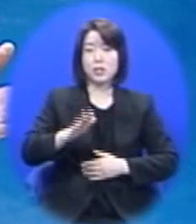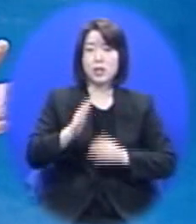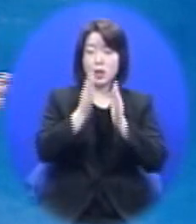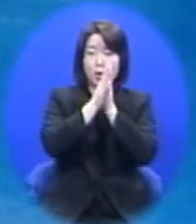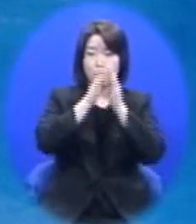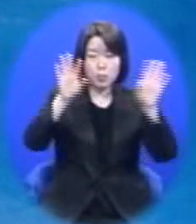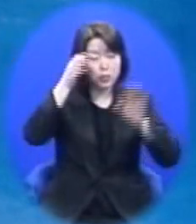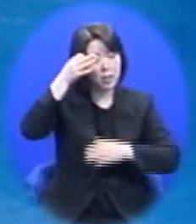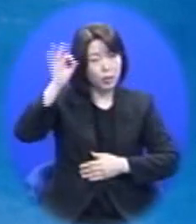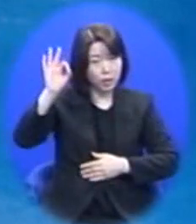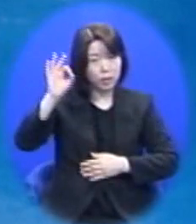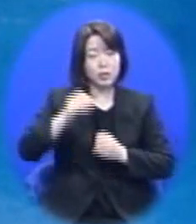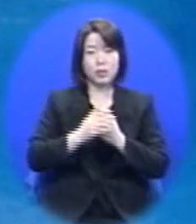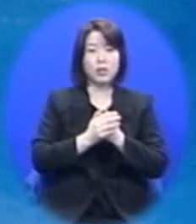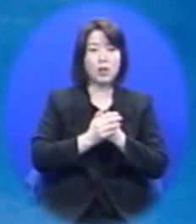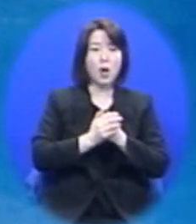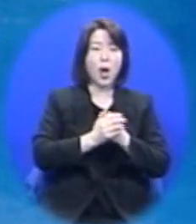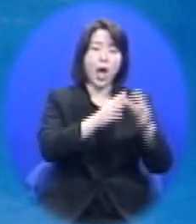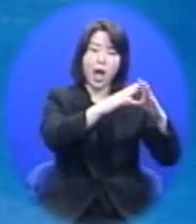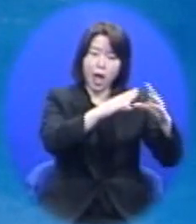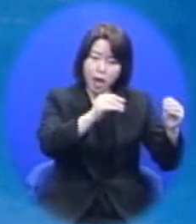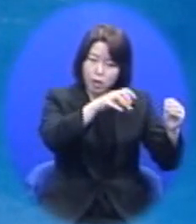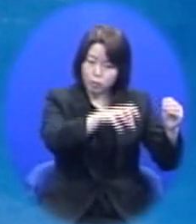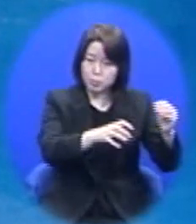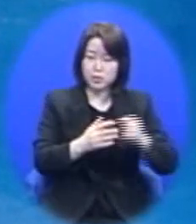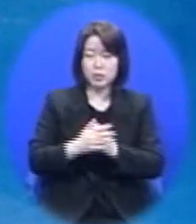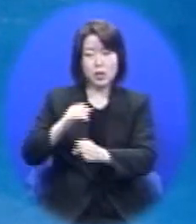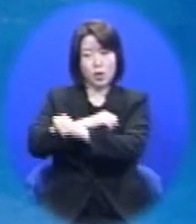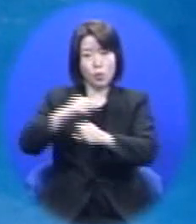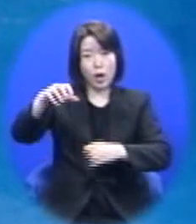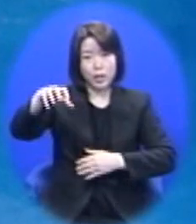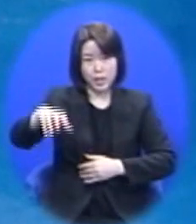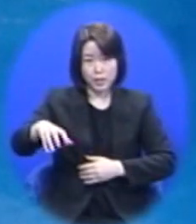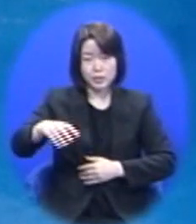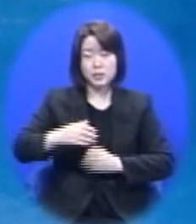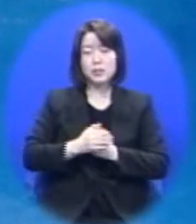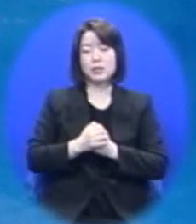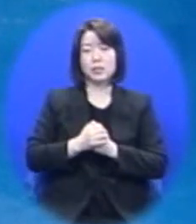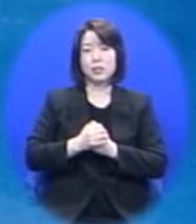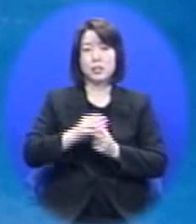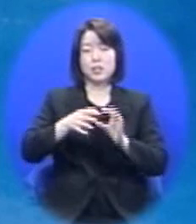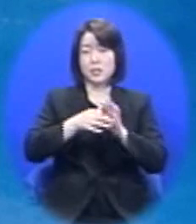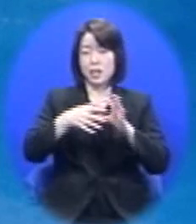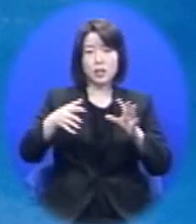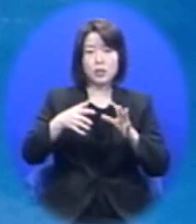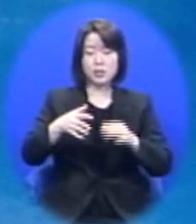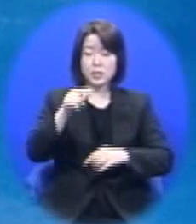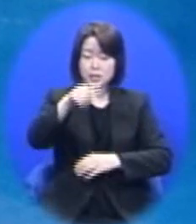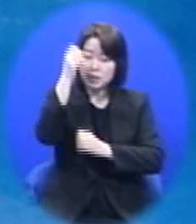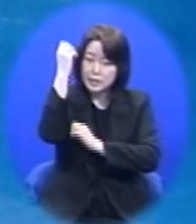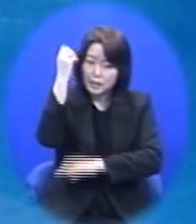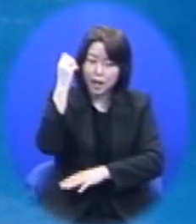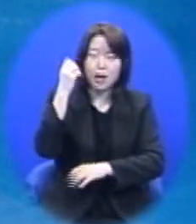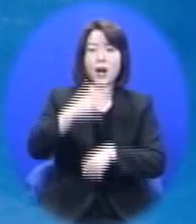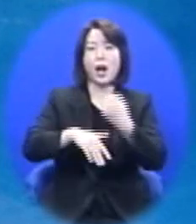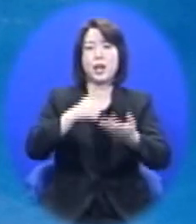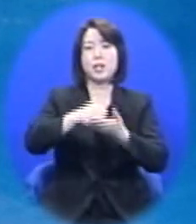애굽에서 살았던 광야에서 살았던 근본적으로는 본질적으로는 하나님 안에서